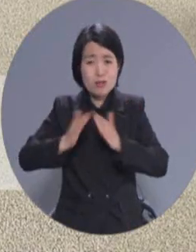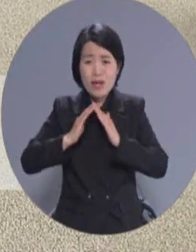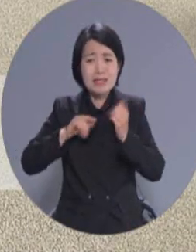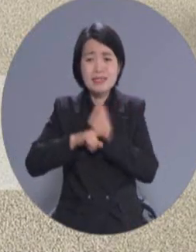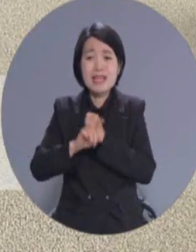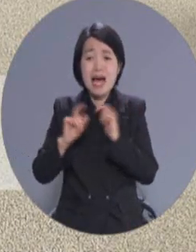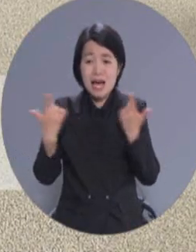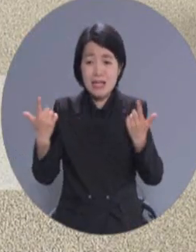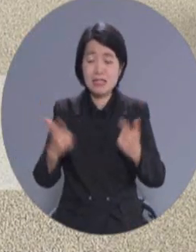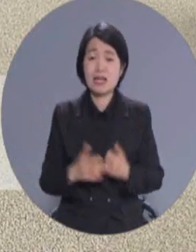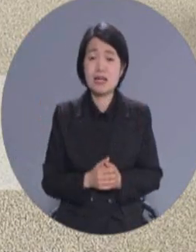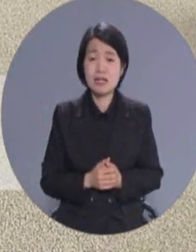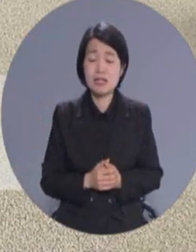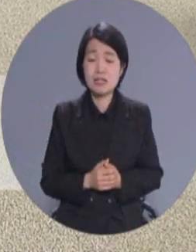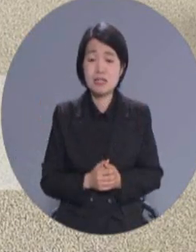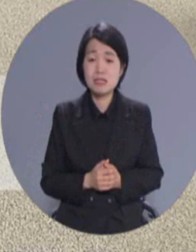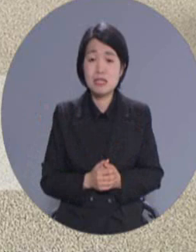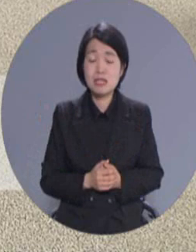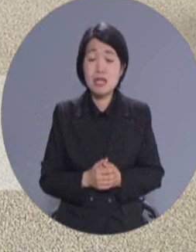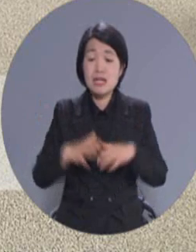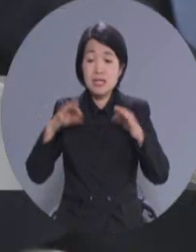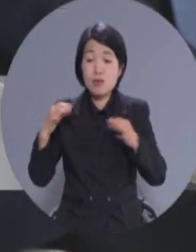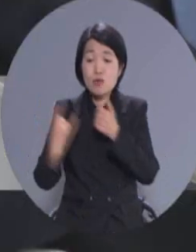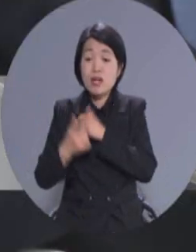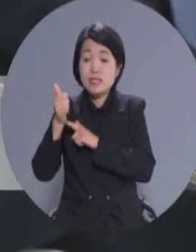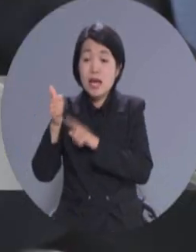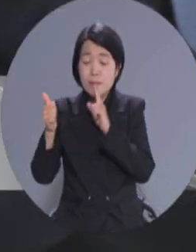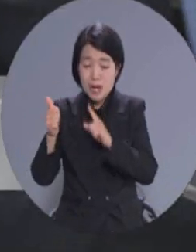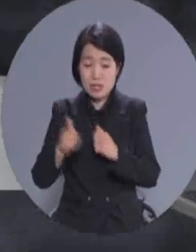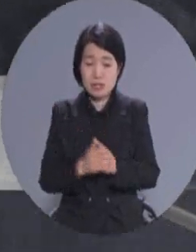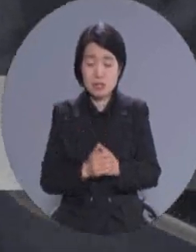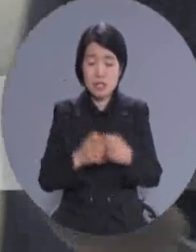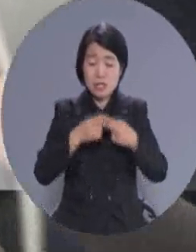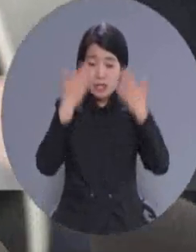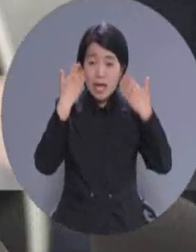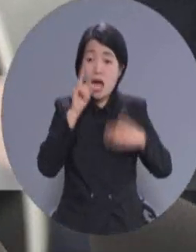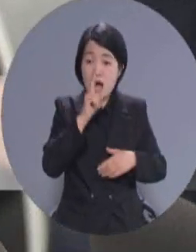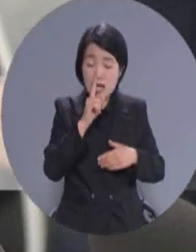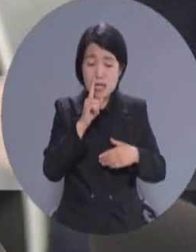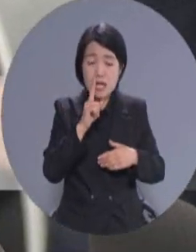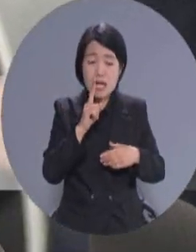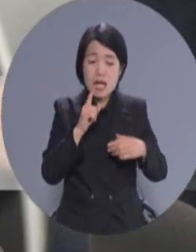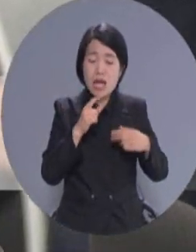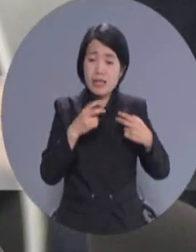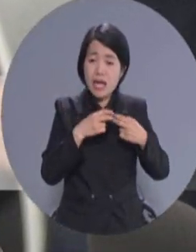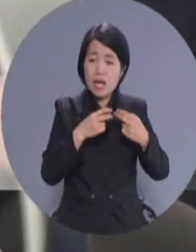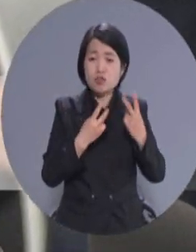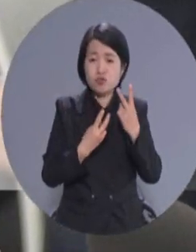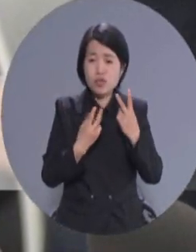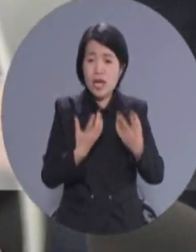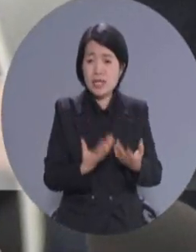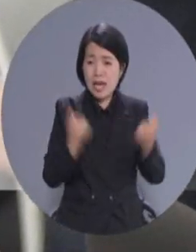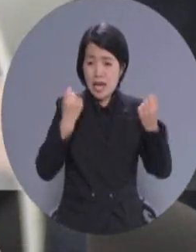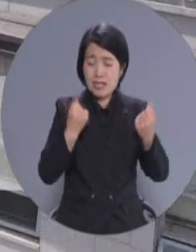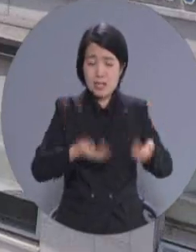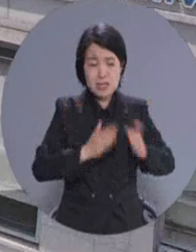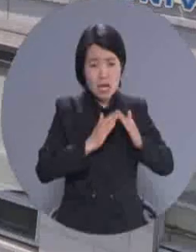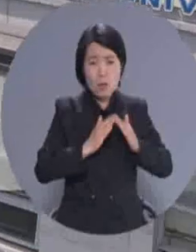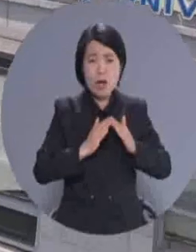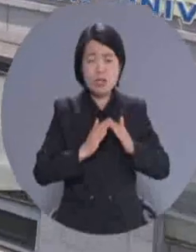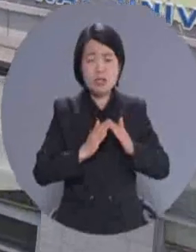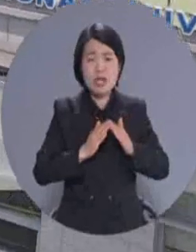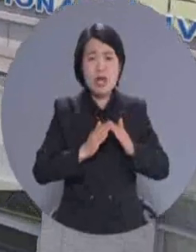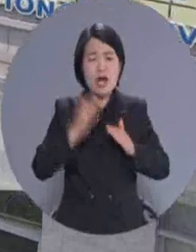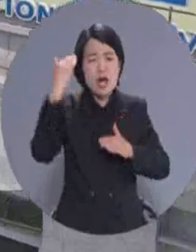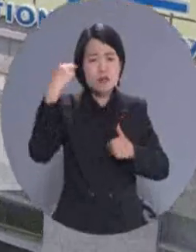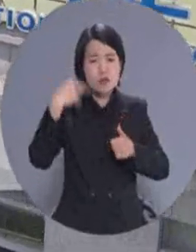밝혔습니다. 이와 함께 김 위원장은 두 개 대학의 하나의 의과대학을 설립하는 것은 우리나라 교육제도나